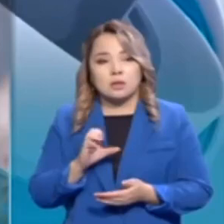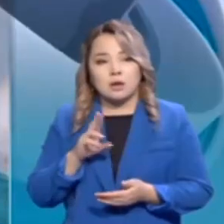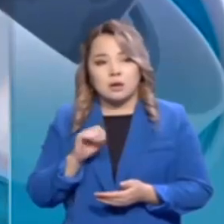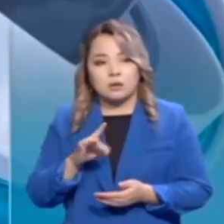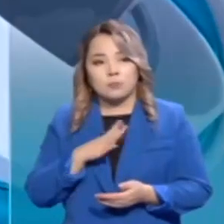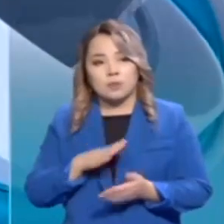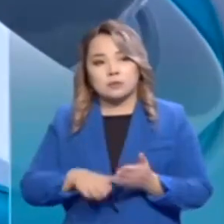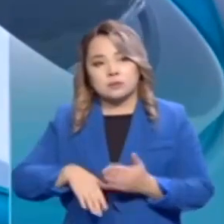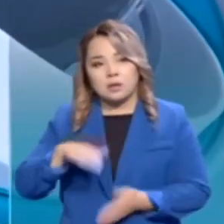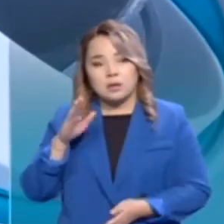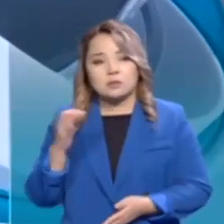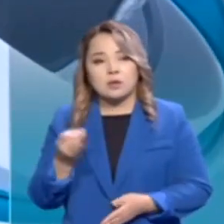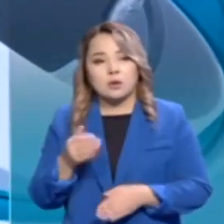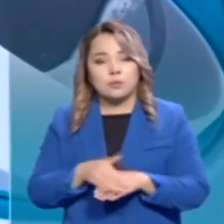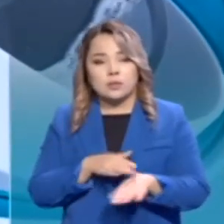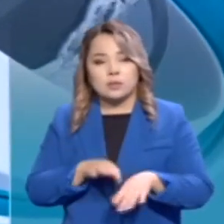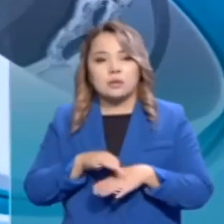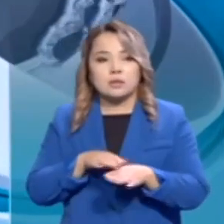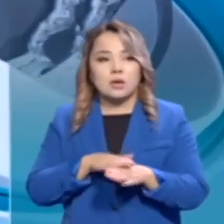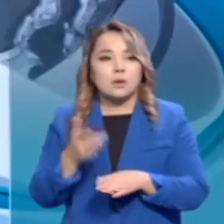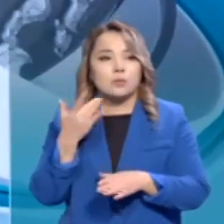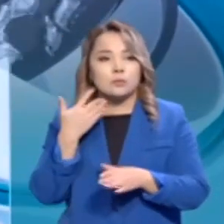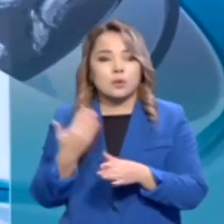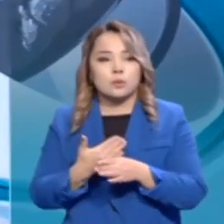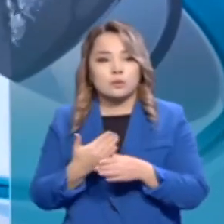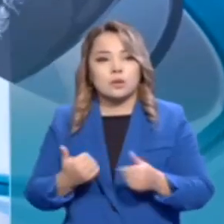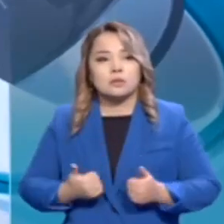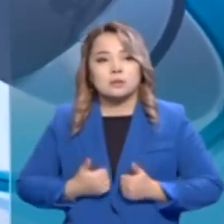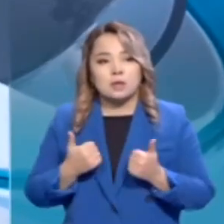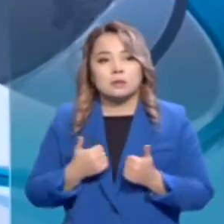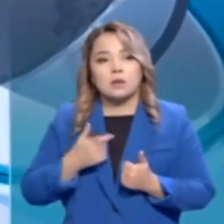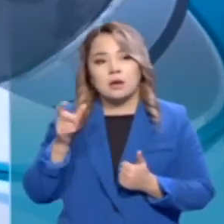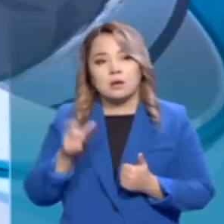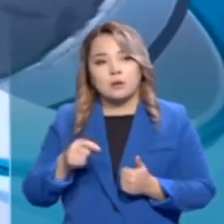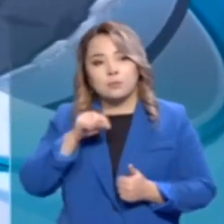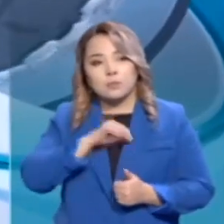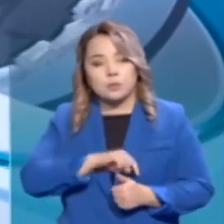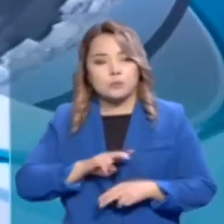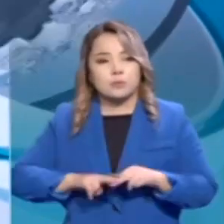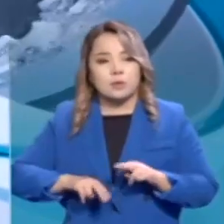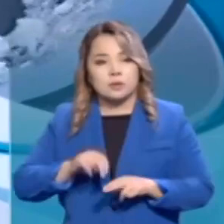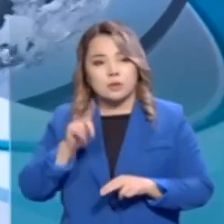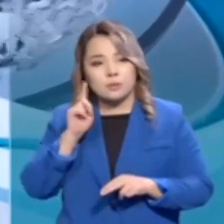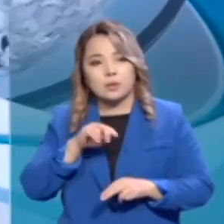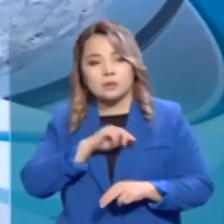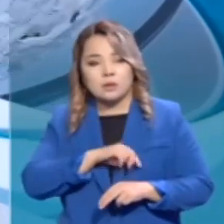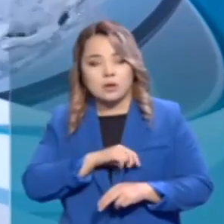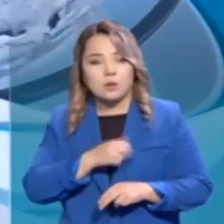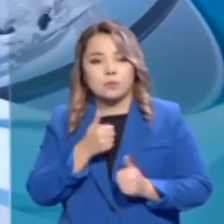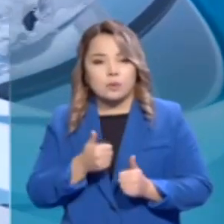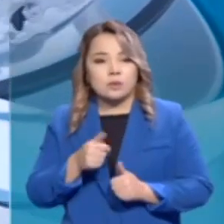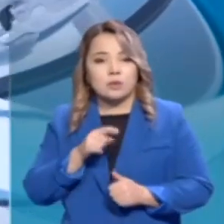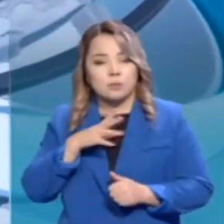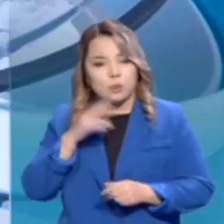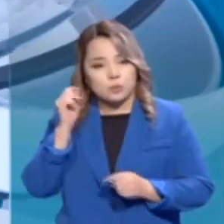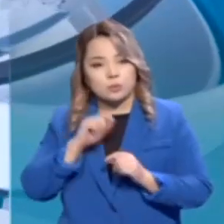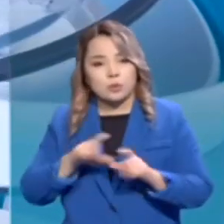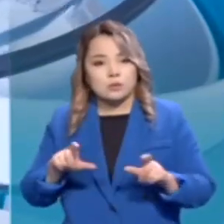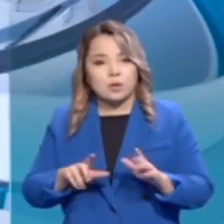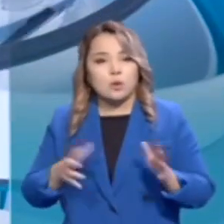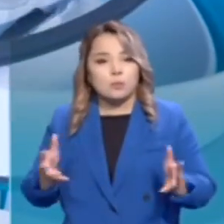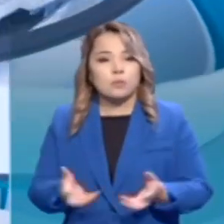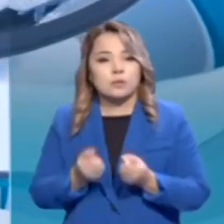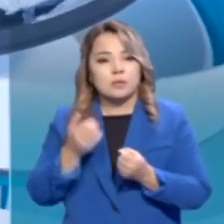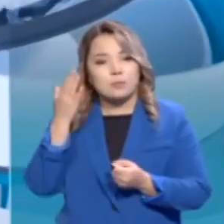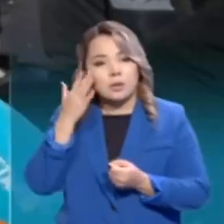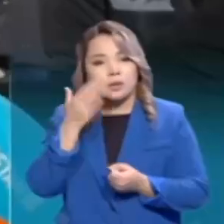кезінен өзгеге жақсылық жасап, үнемі көмек беруге құштар болған. Бойында қасиет пен арман астасып, оқушы кезінен құтқарушы